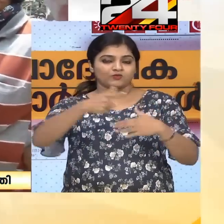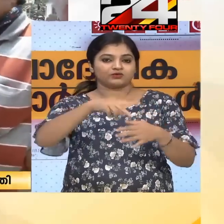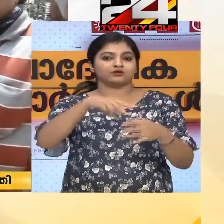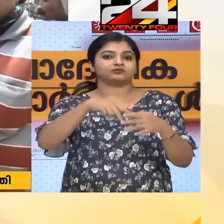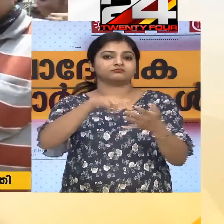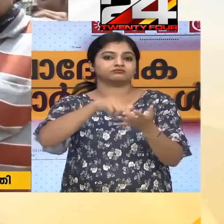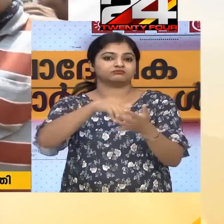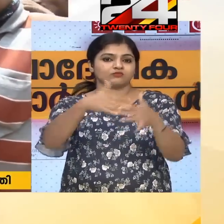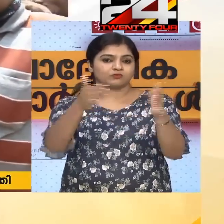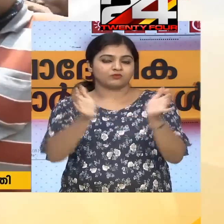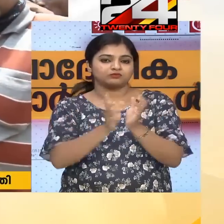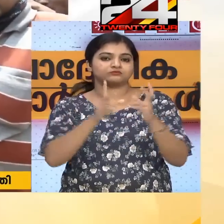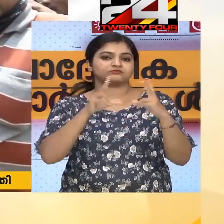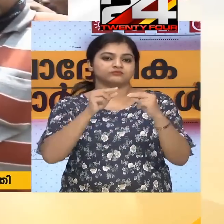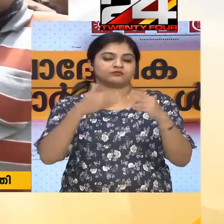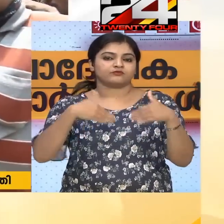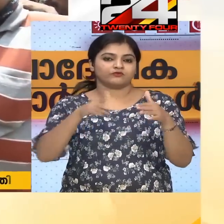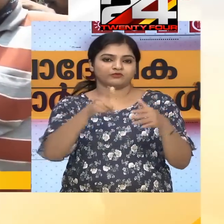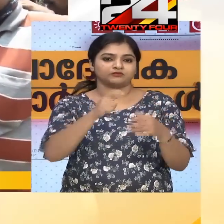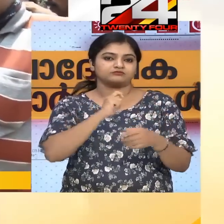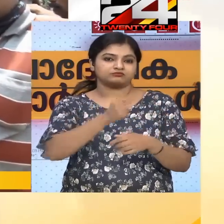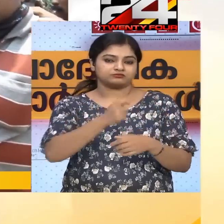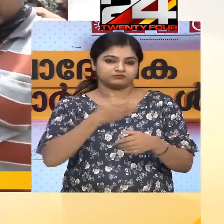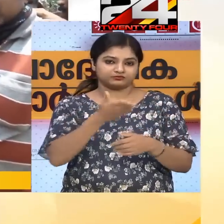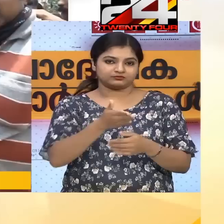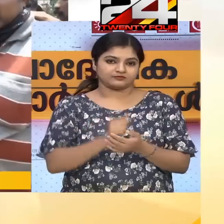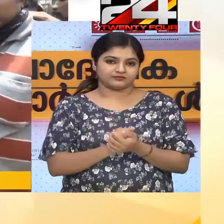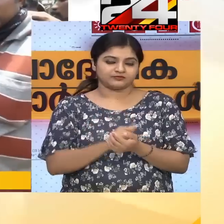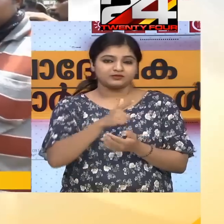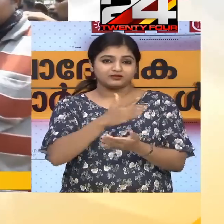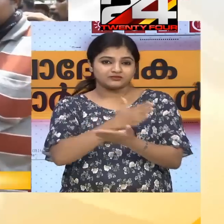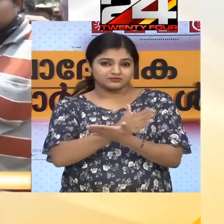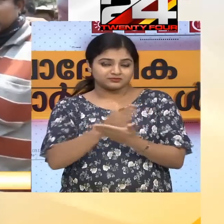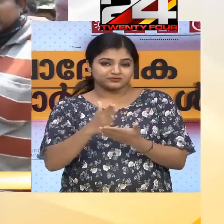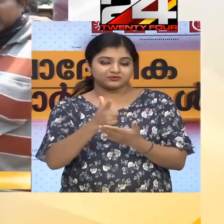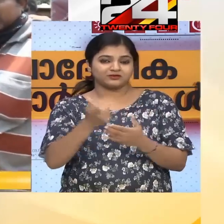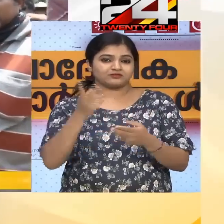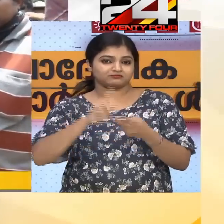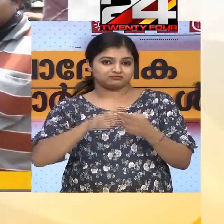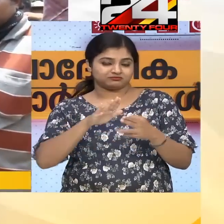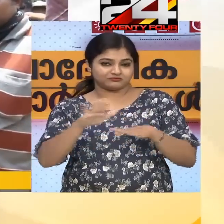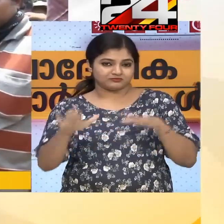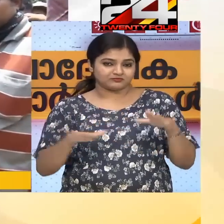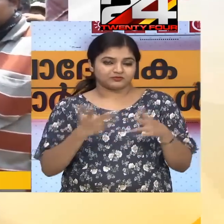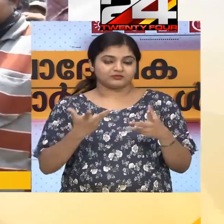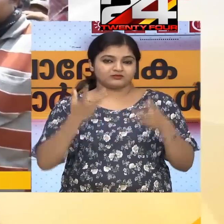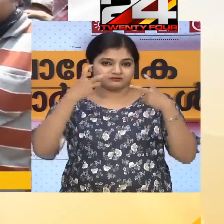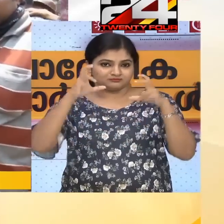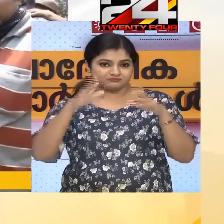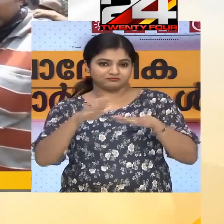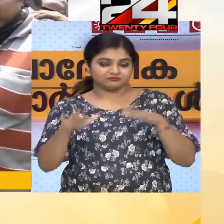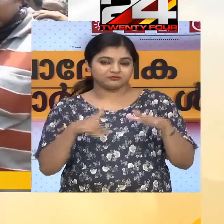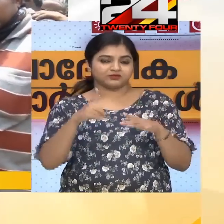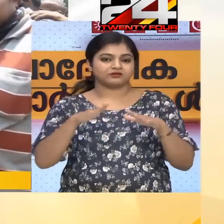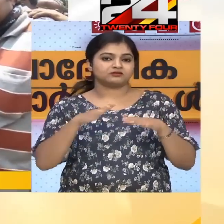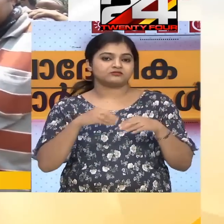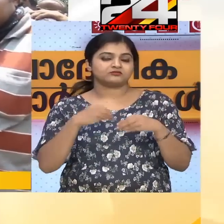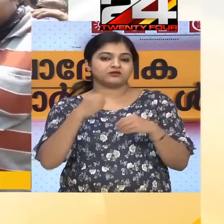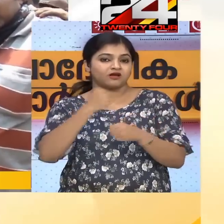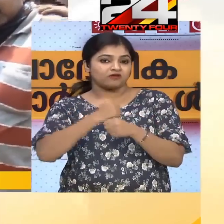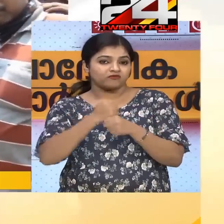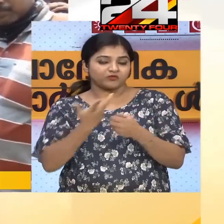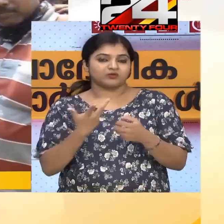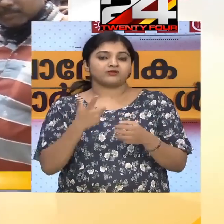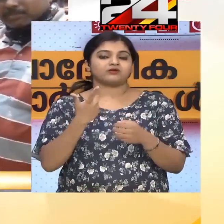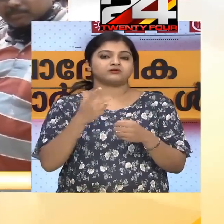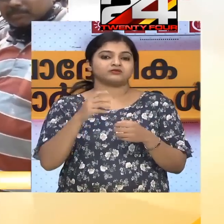ഇവരോട് സംസാരിക്കേണ്ട ഒരവസ്ഥയിലേക്ക് നമ്മൾ പോലും എത്തിയത്. ഇതിൽ കൃത്യമായ ഒരു മുൻകരുതൽ, ജാഗ്രത, അല്ലെങ്കിൽ ഇതിന്റെ ഒരു ഇടപെടൽ സർക്കാരിന്റെ